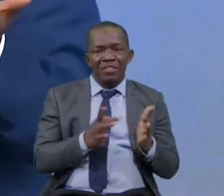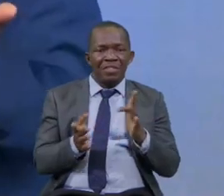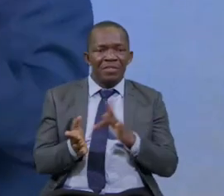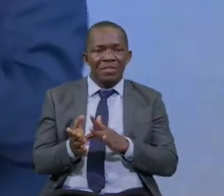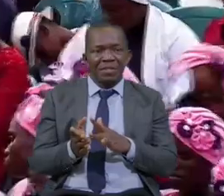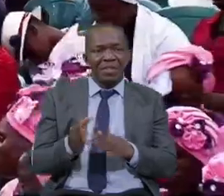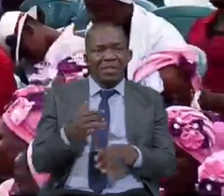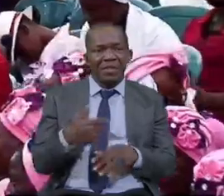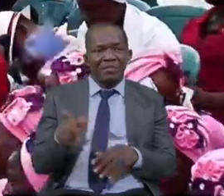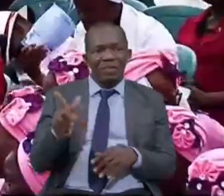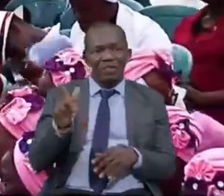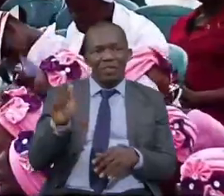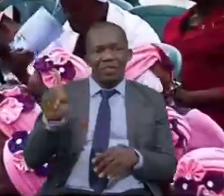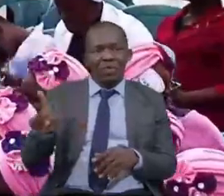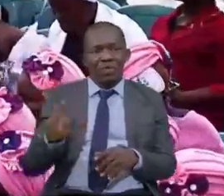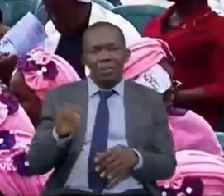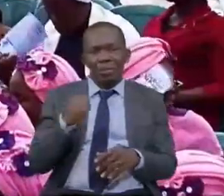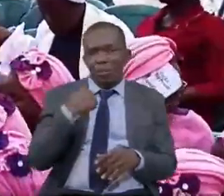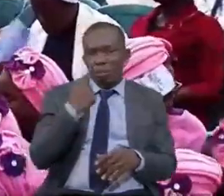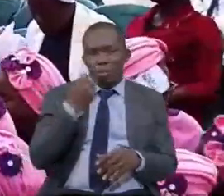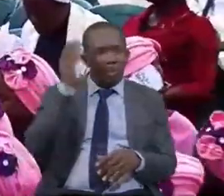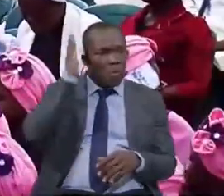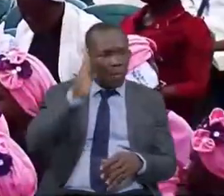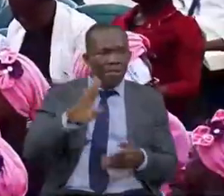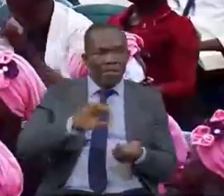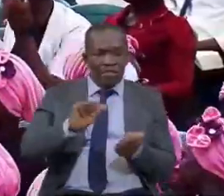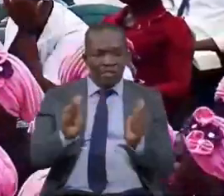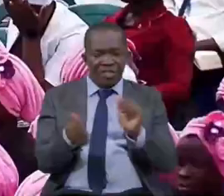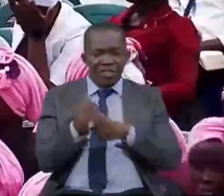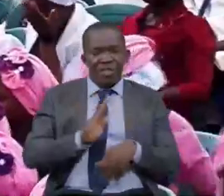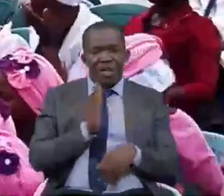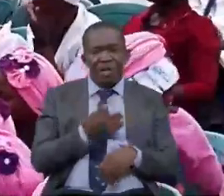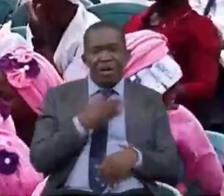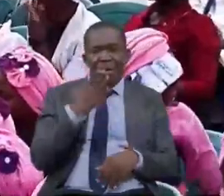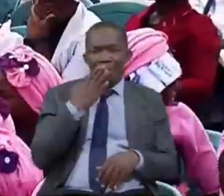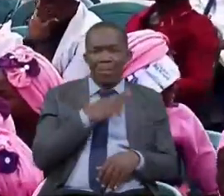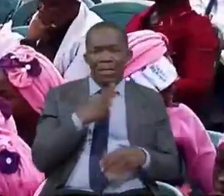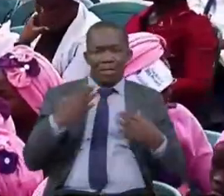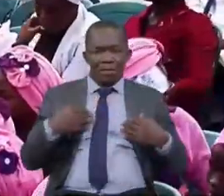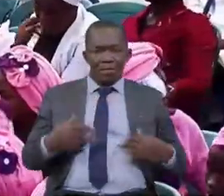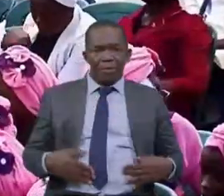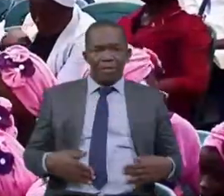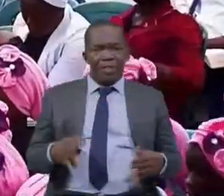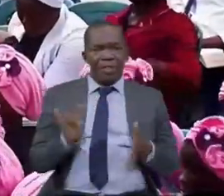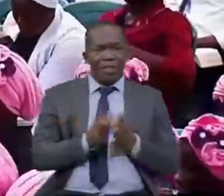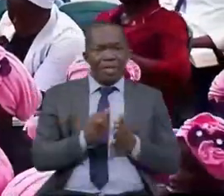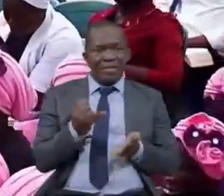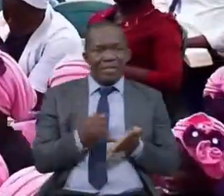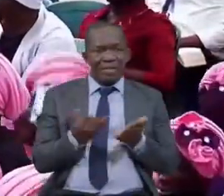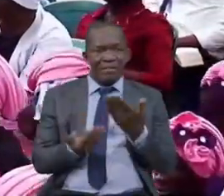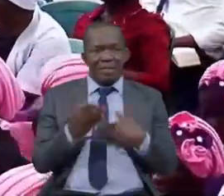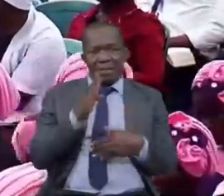Verset 21, qui transformera le corps de notre humiliation en le rendant semblable